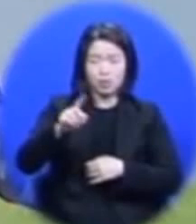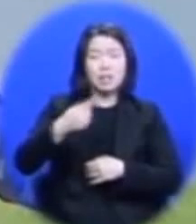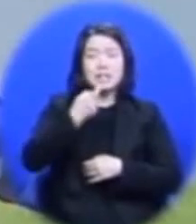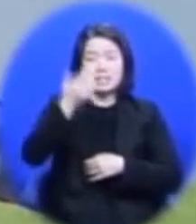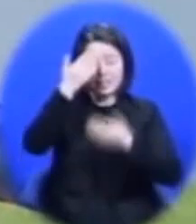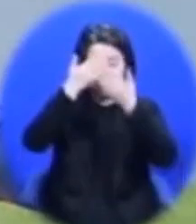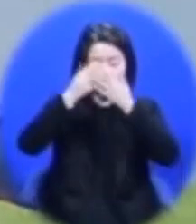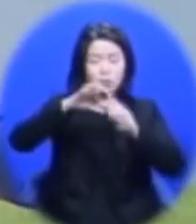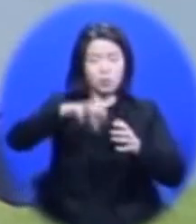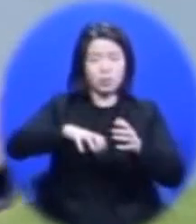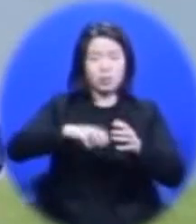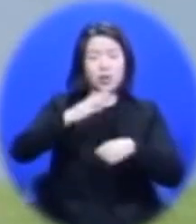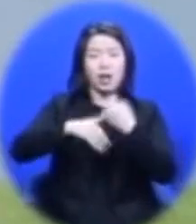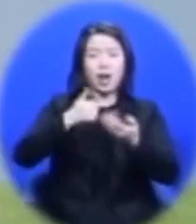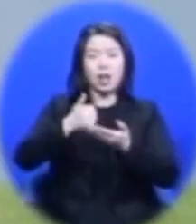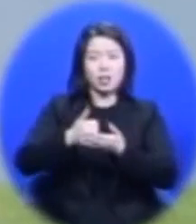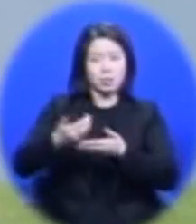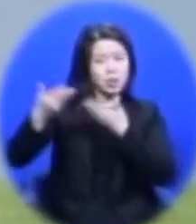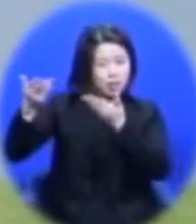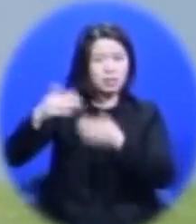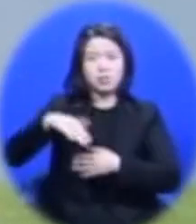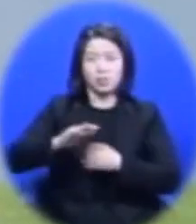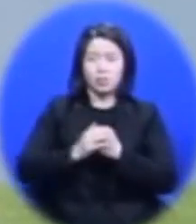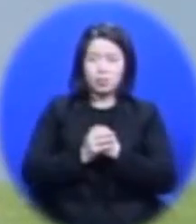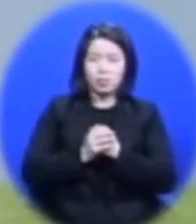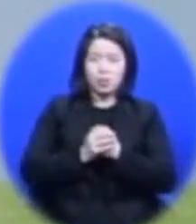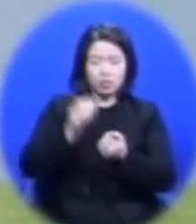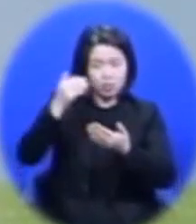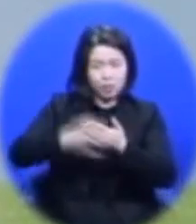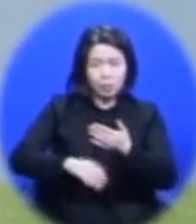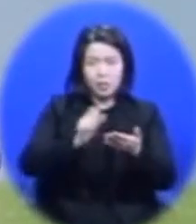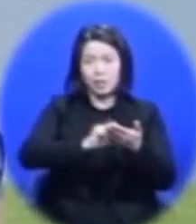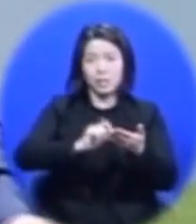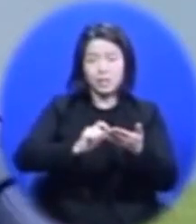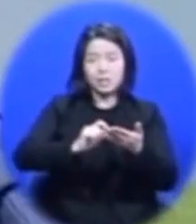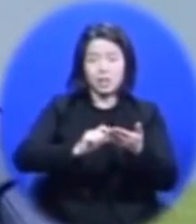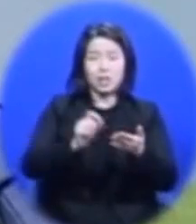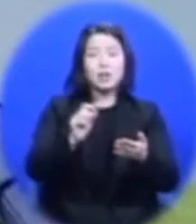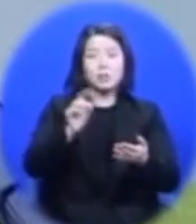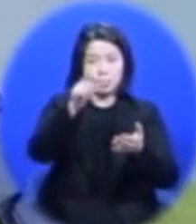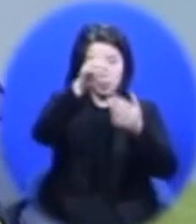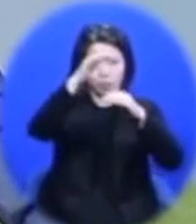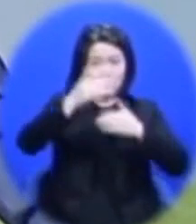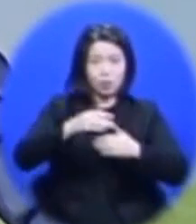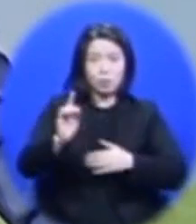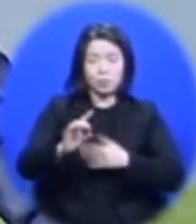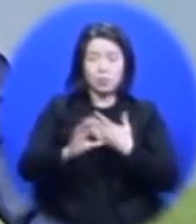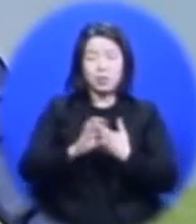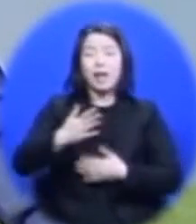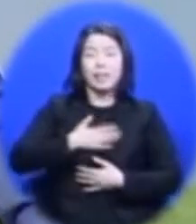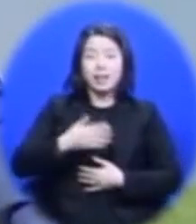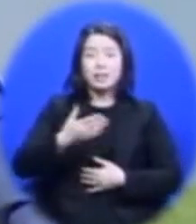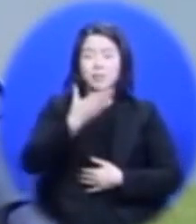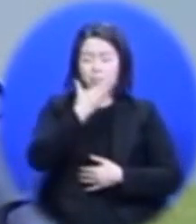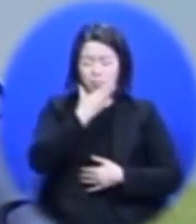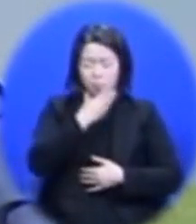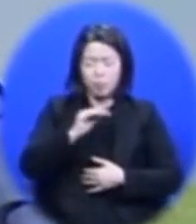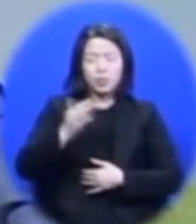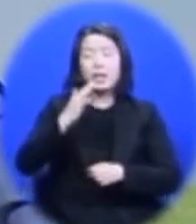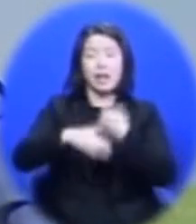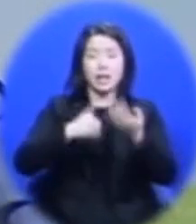안겼습니다. 그분이 남긴 일기에 그가 이렇게 썼습니다. 나는 지극히 복된 하나님을